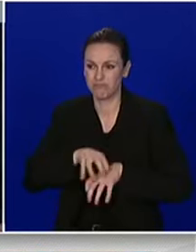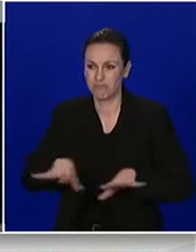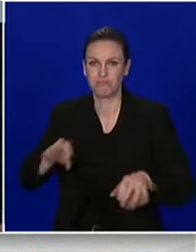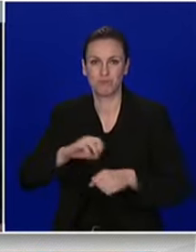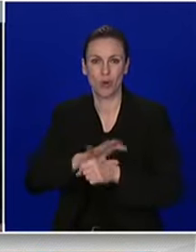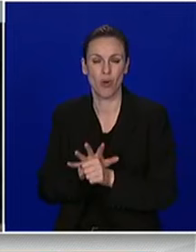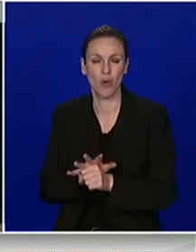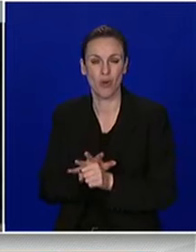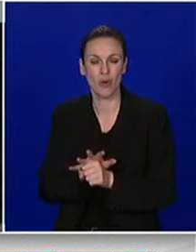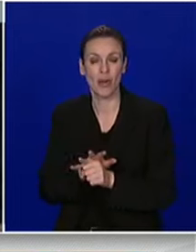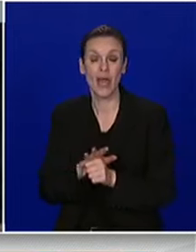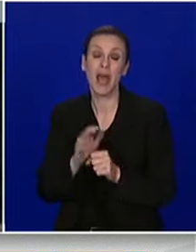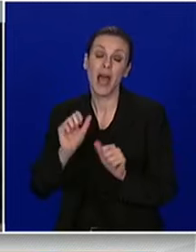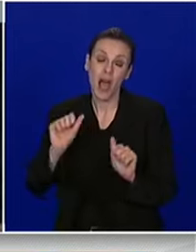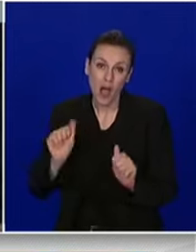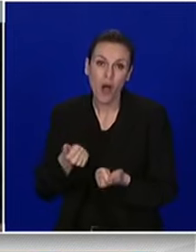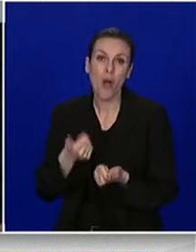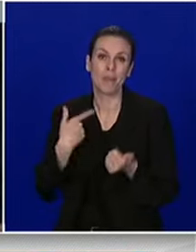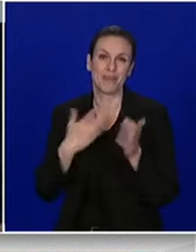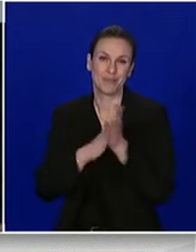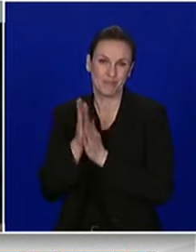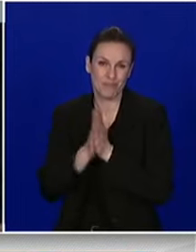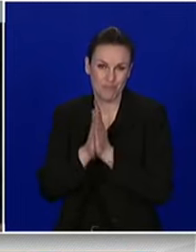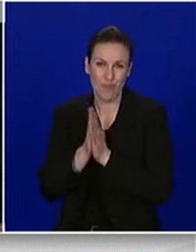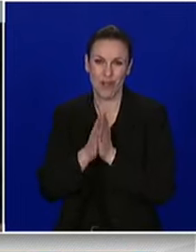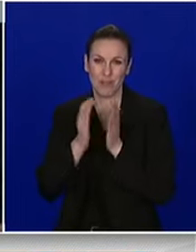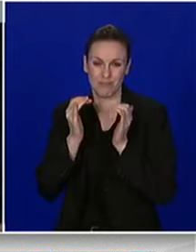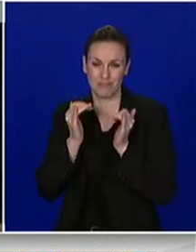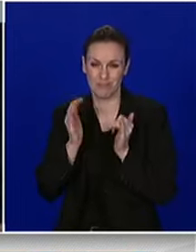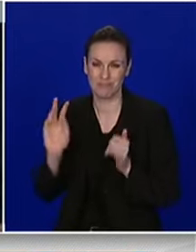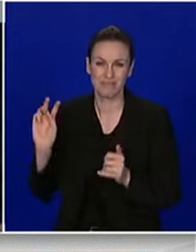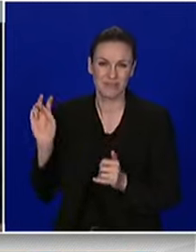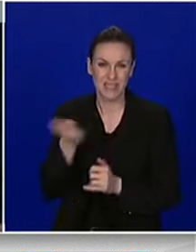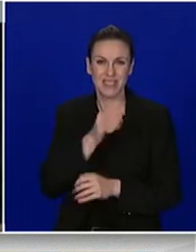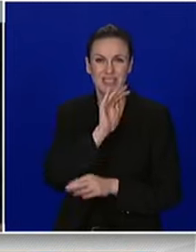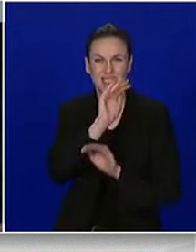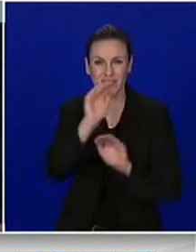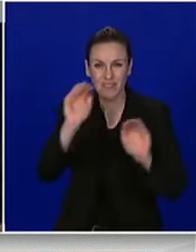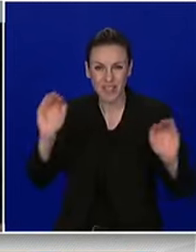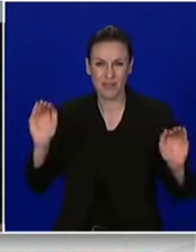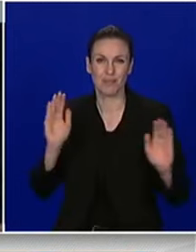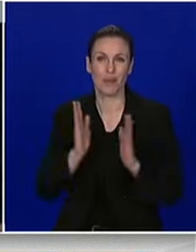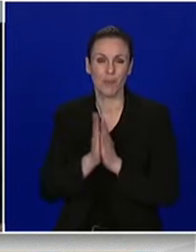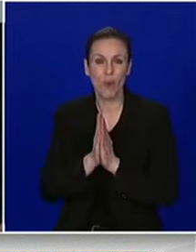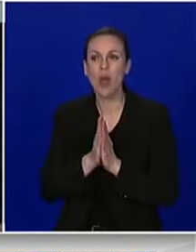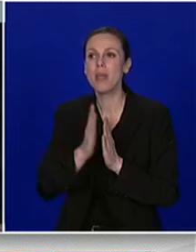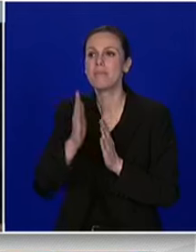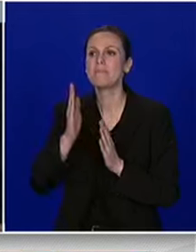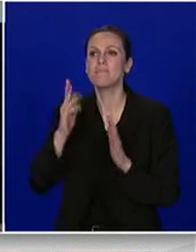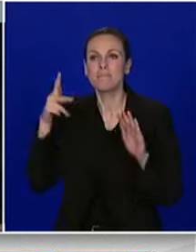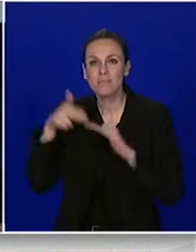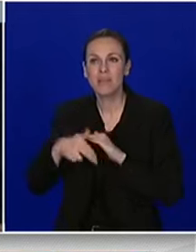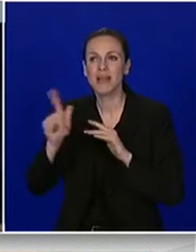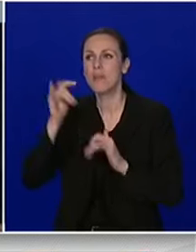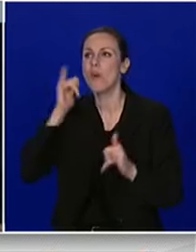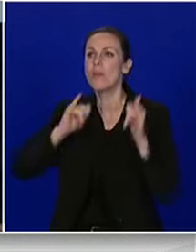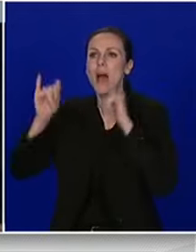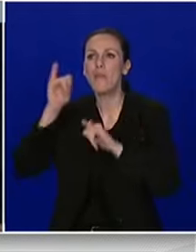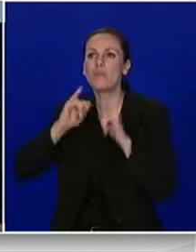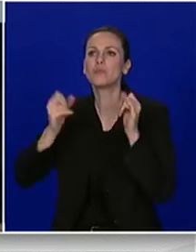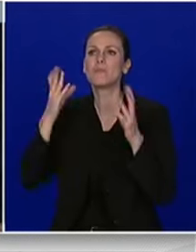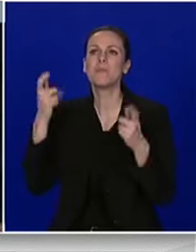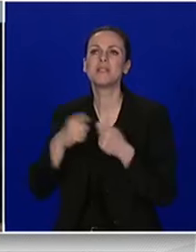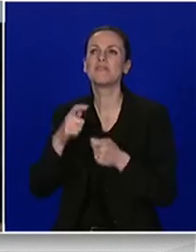da evo još jednom koristimo priliku pozvati građane da sva ona putovanja u one dijelove svijeta